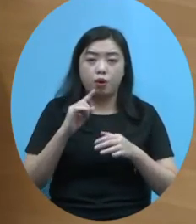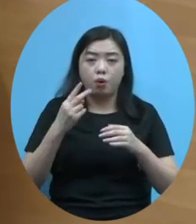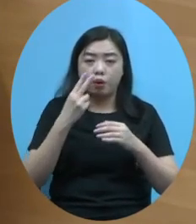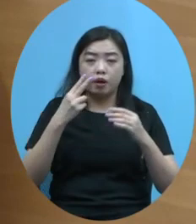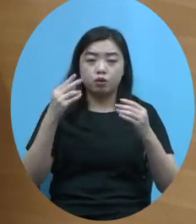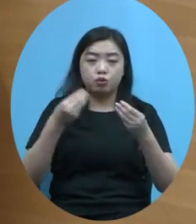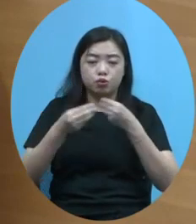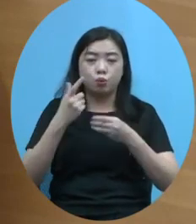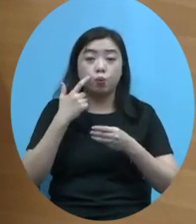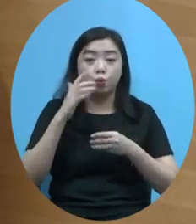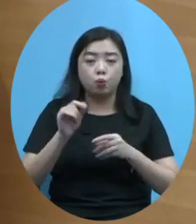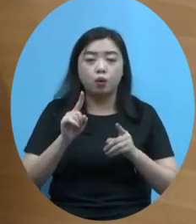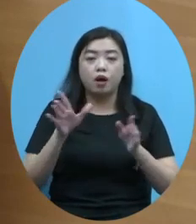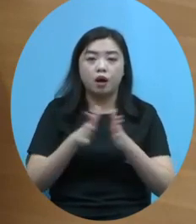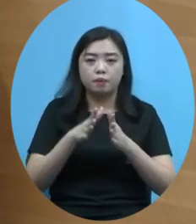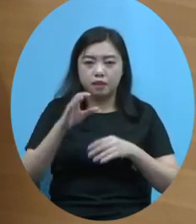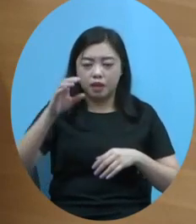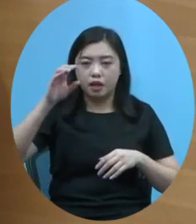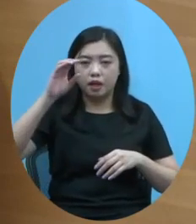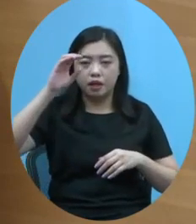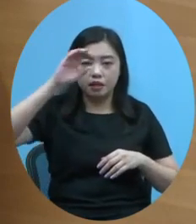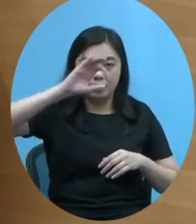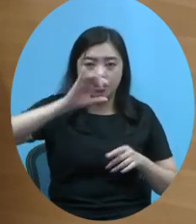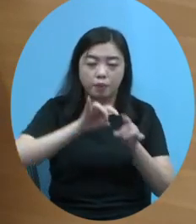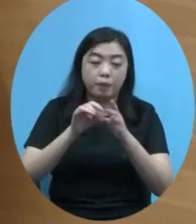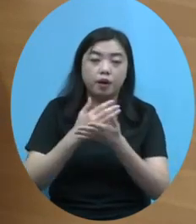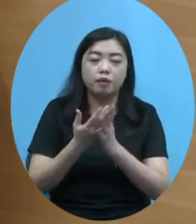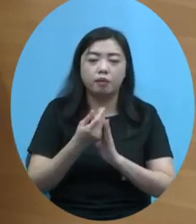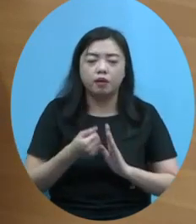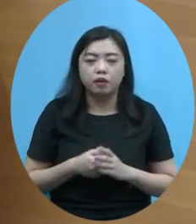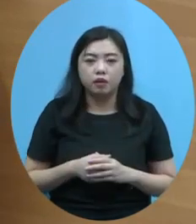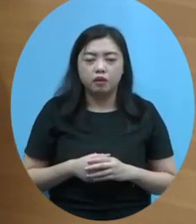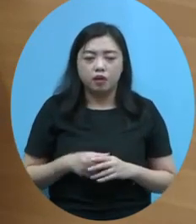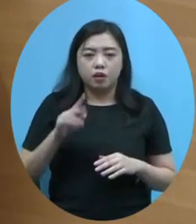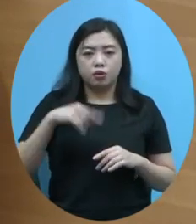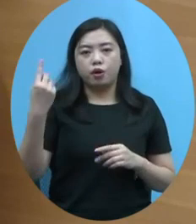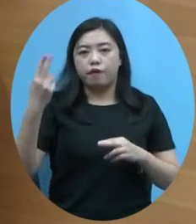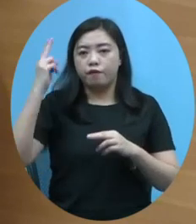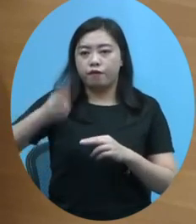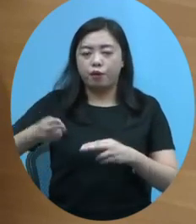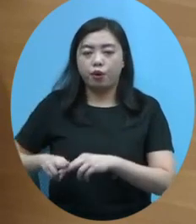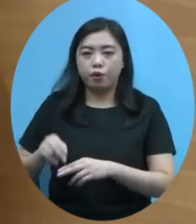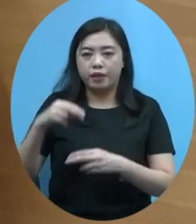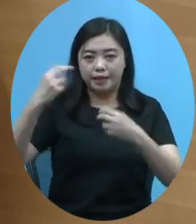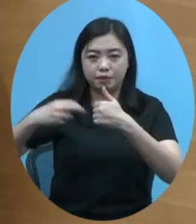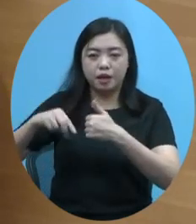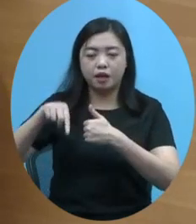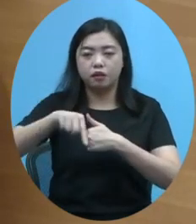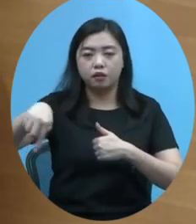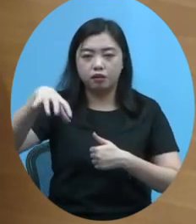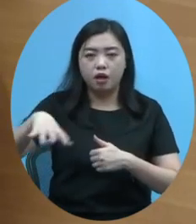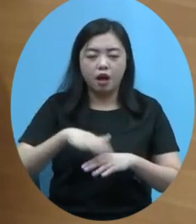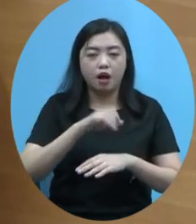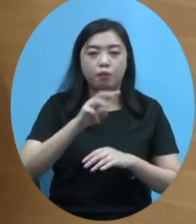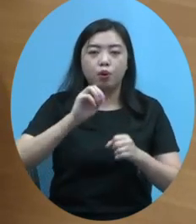傳播啊？定還是係嗰個共用設施嗰度咧？第三就係封區檢測嗰度，頭先就提到話即係嗰